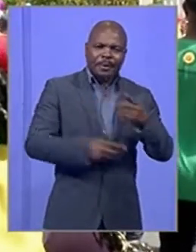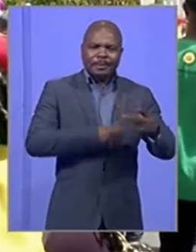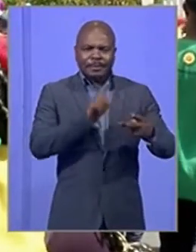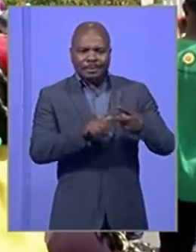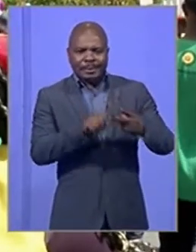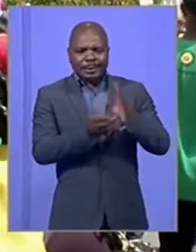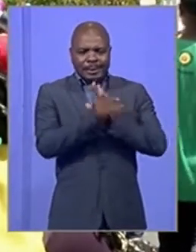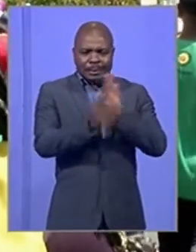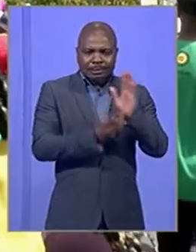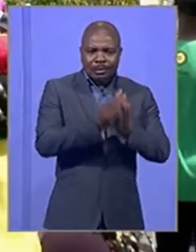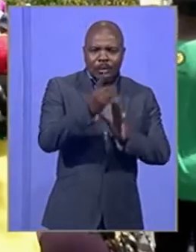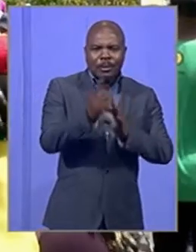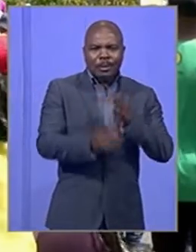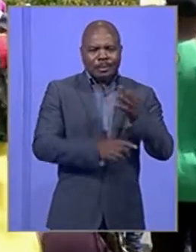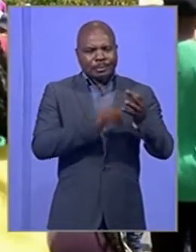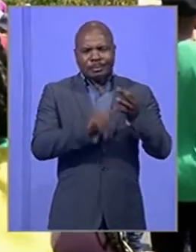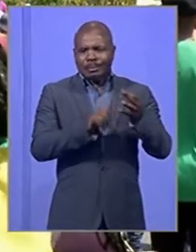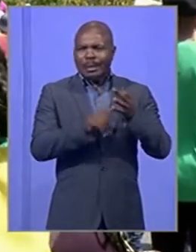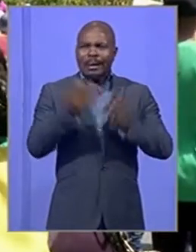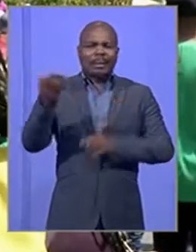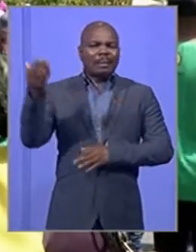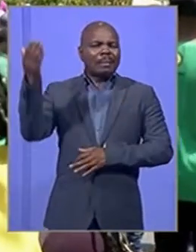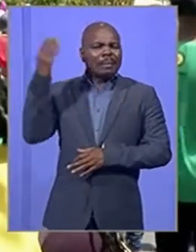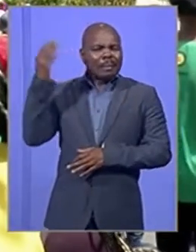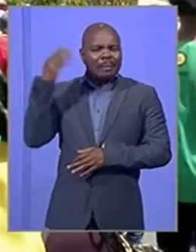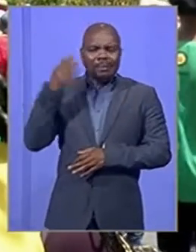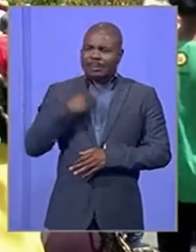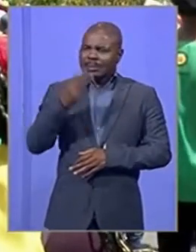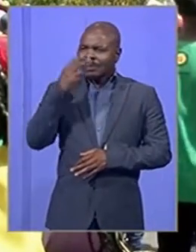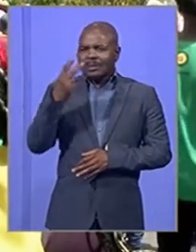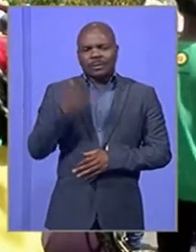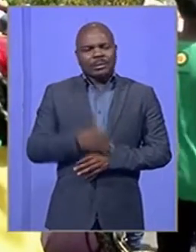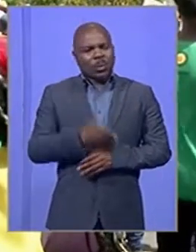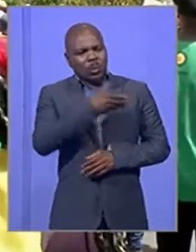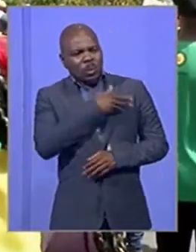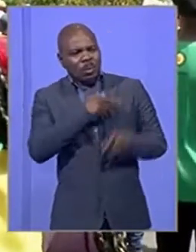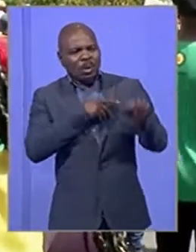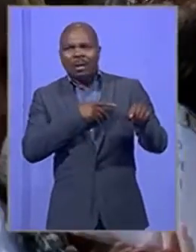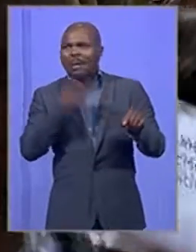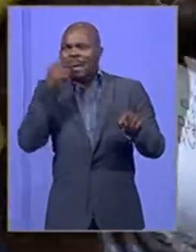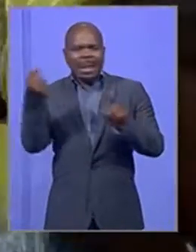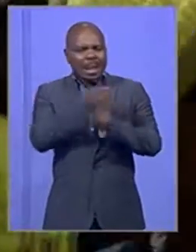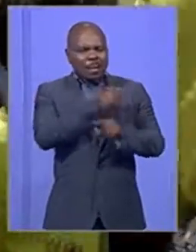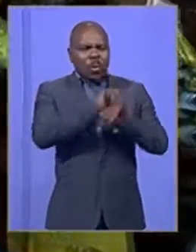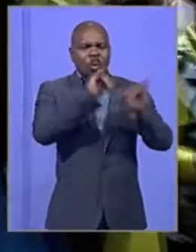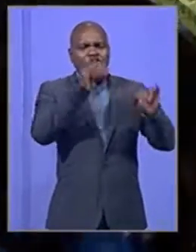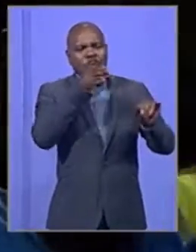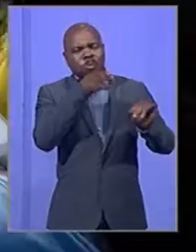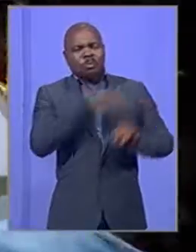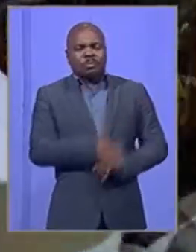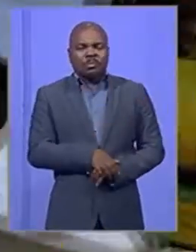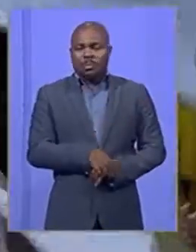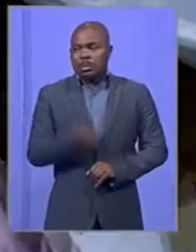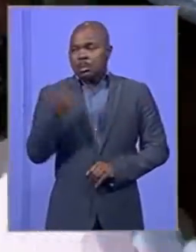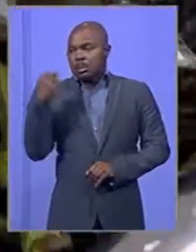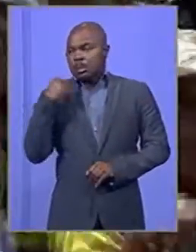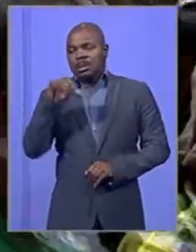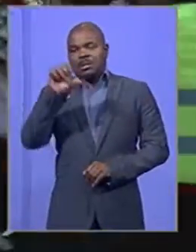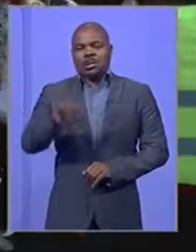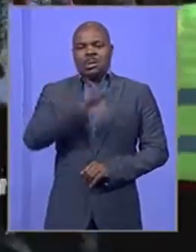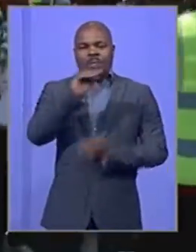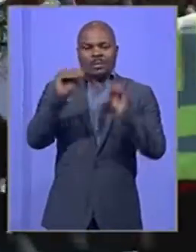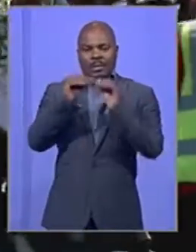skills development mo nakong ya go feta ntse re bona di case tsa gender based violence di ya go godimo. Ho ya ka dipalopalo tsa moraorao tsa Stats